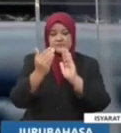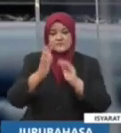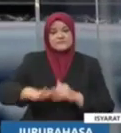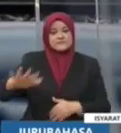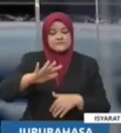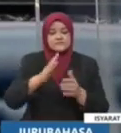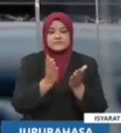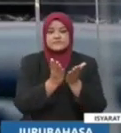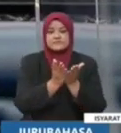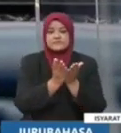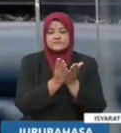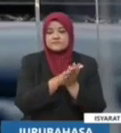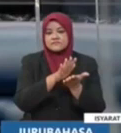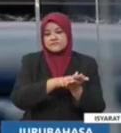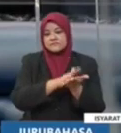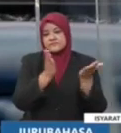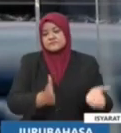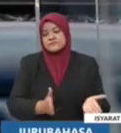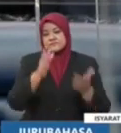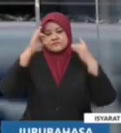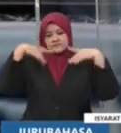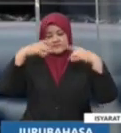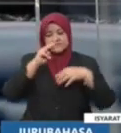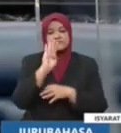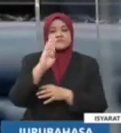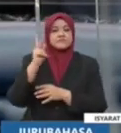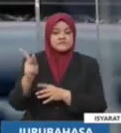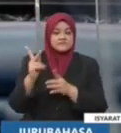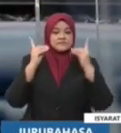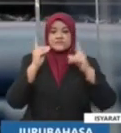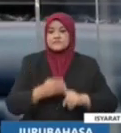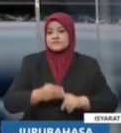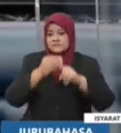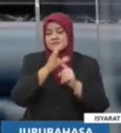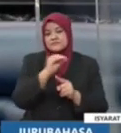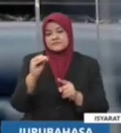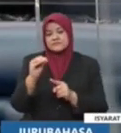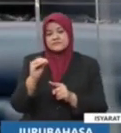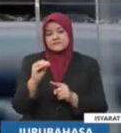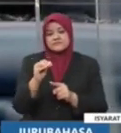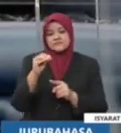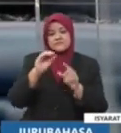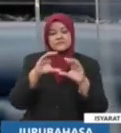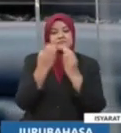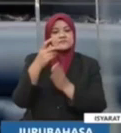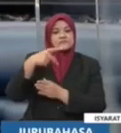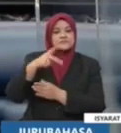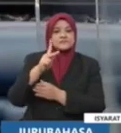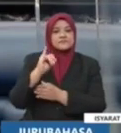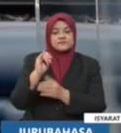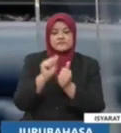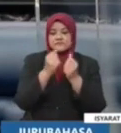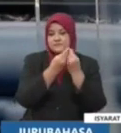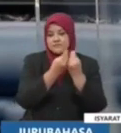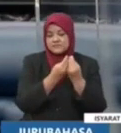melibatkan murid kelas peperiksaan mbg di Sekolah Menengah kebangsaan pendidikan khas dan murid kelas PT KAI dengan